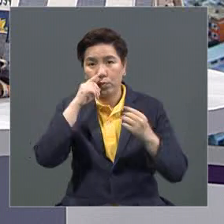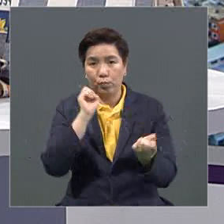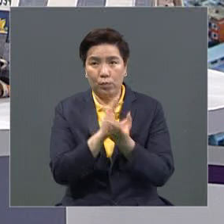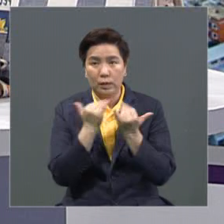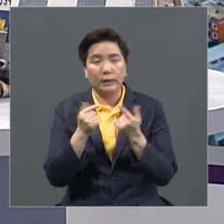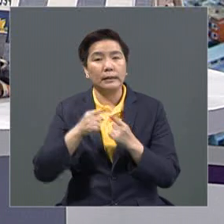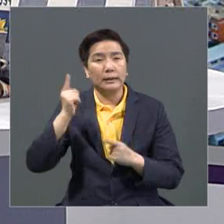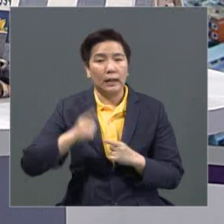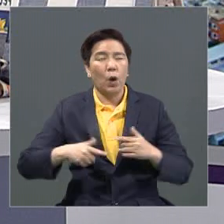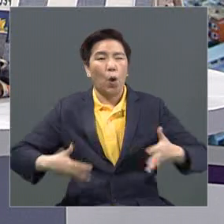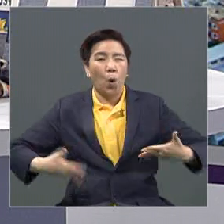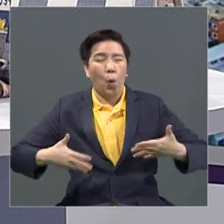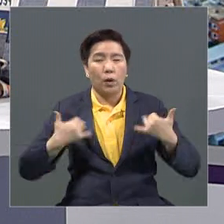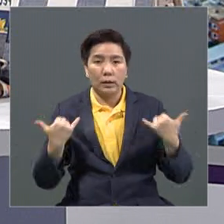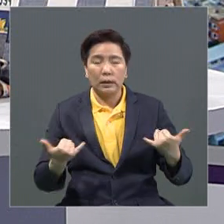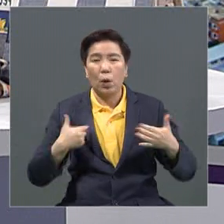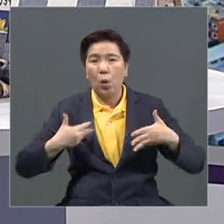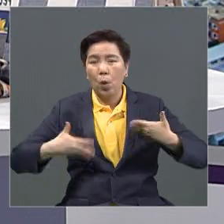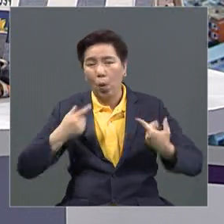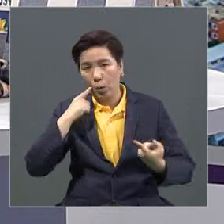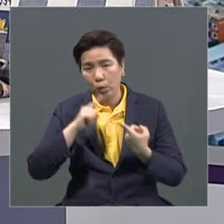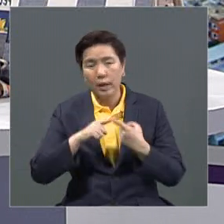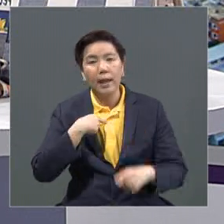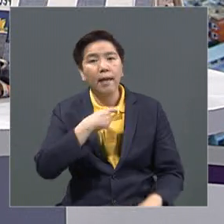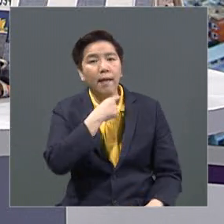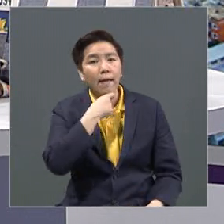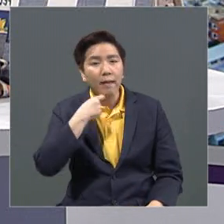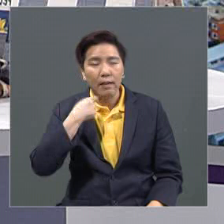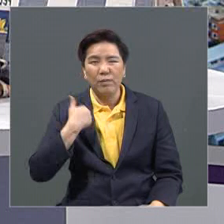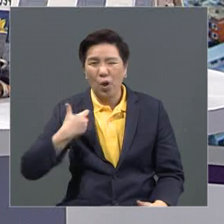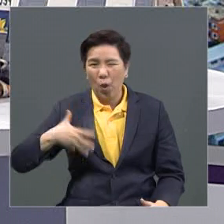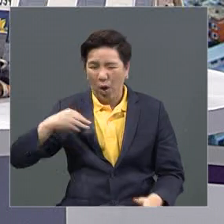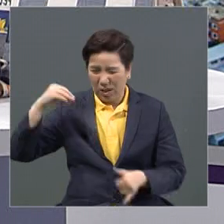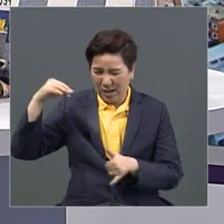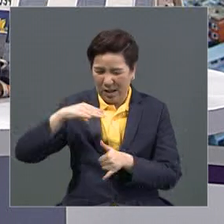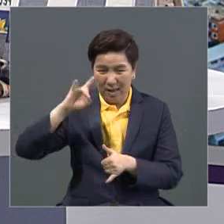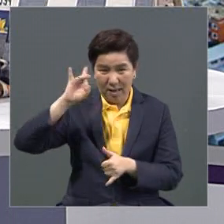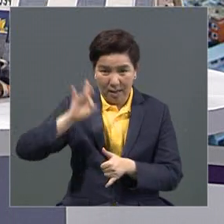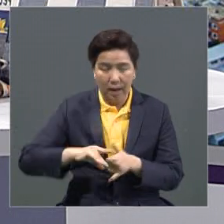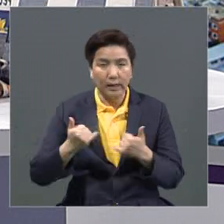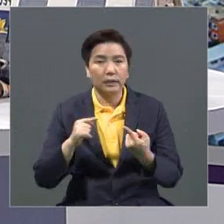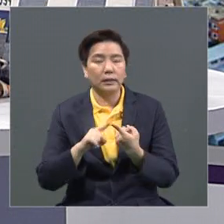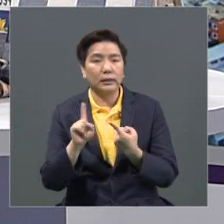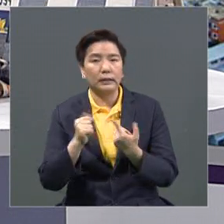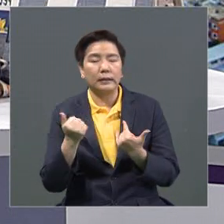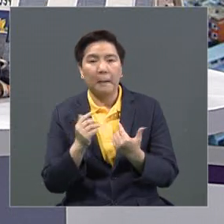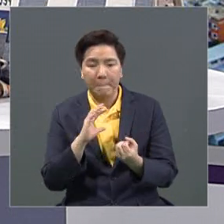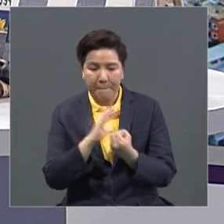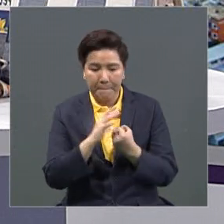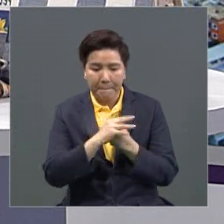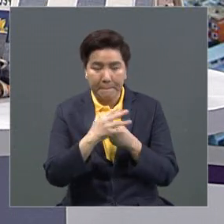ขณะที่แน่นอนช่วงร้อนแบบนี้ร้อนด้วยแล้งด้วยแล้วร้อนจัดๆด้วยนะครับเรื่องของผัก